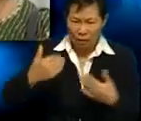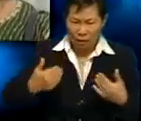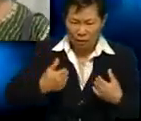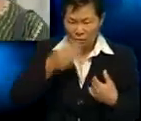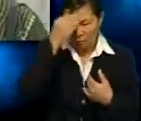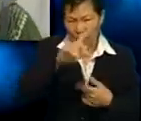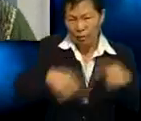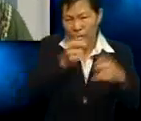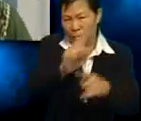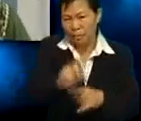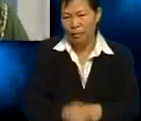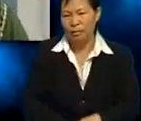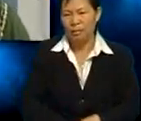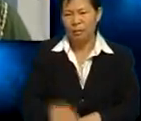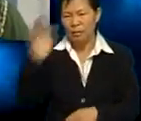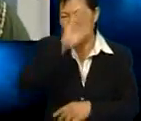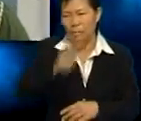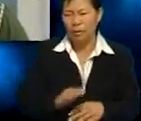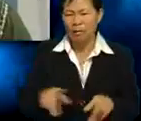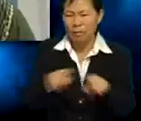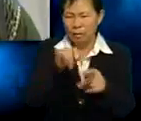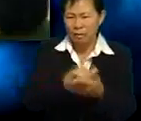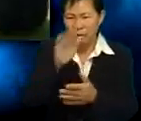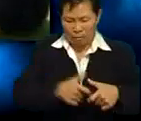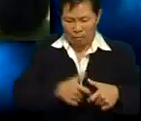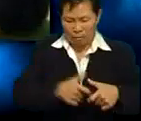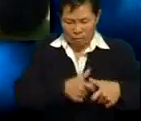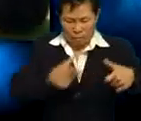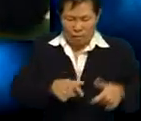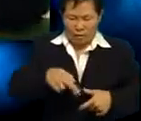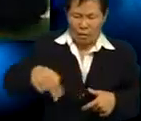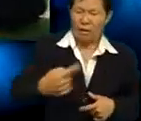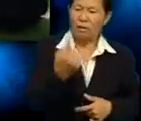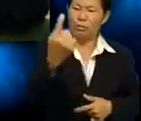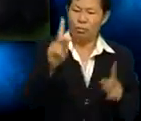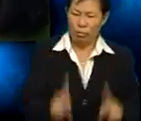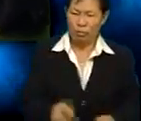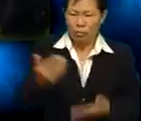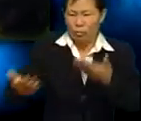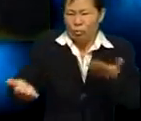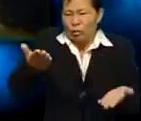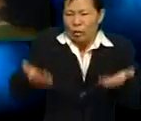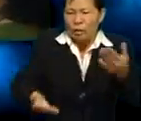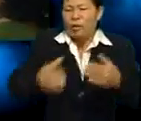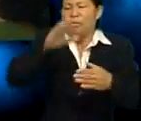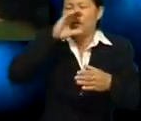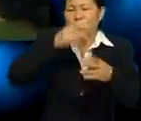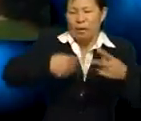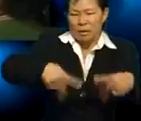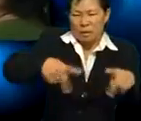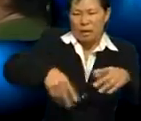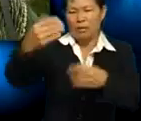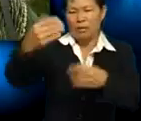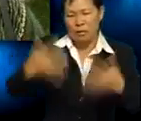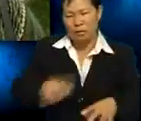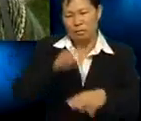tak? Tak. Tina tak pernah macam ni. Dia tak berani jalan sorang-sorang. Mungkin dia pergi minum kat gerai luar agaknya. Tak. Saya dah pesan